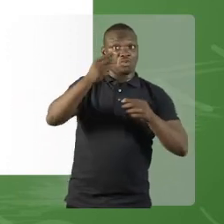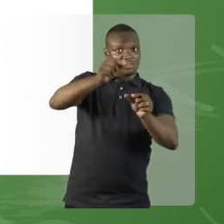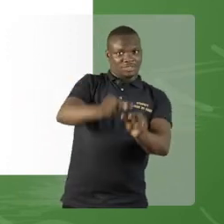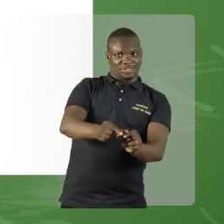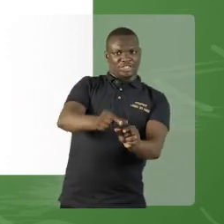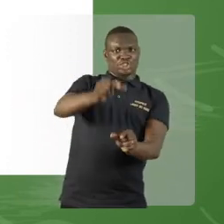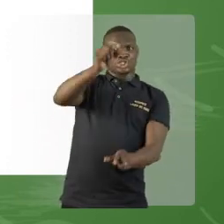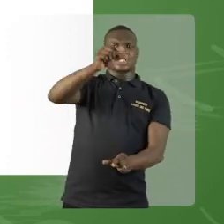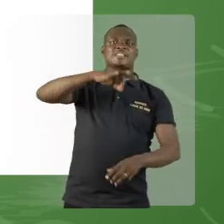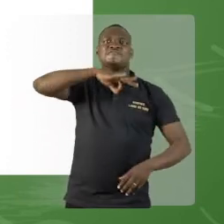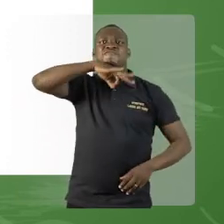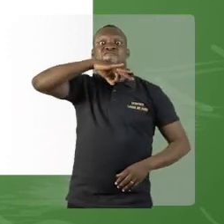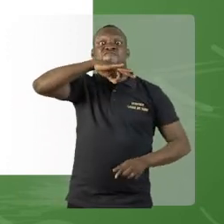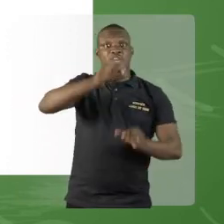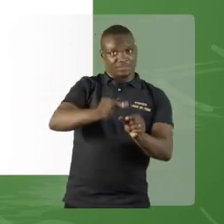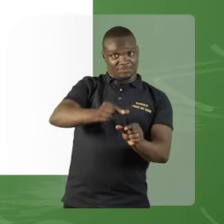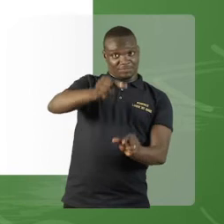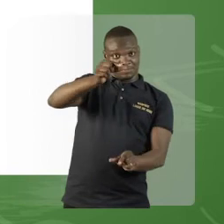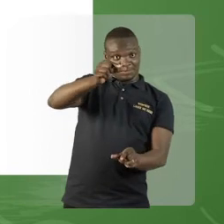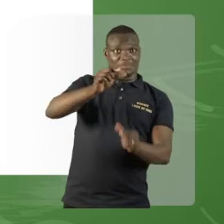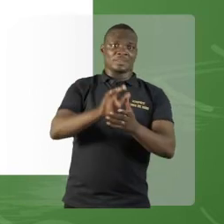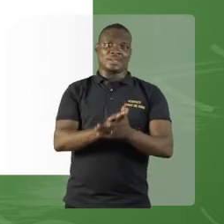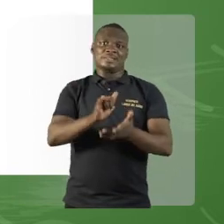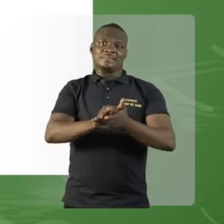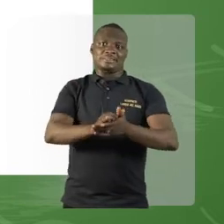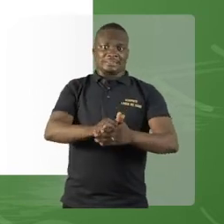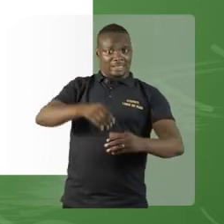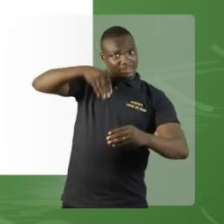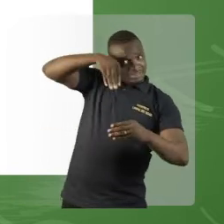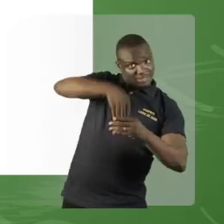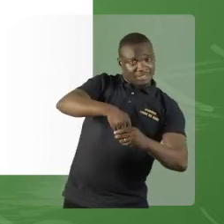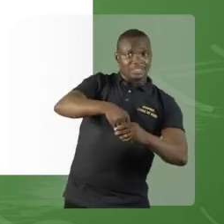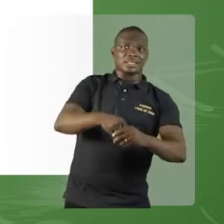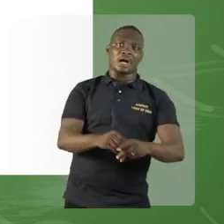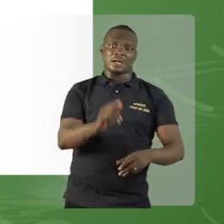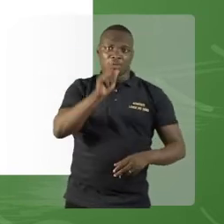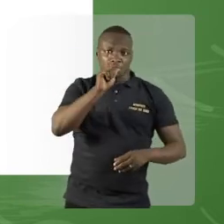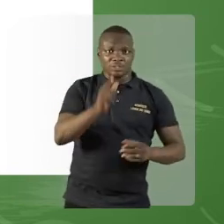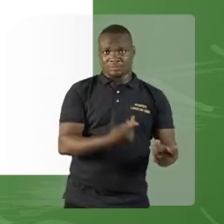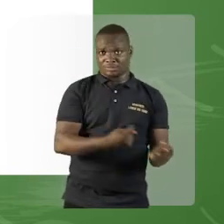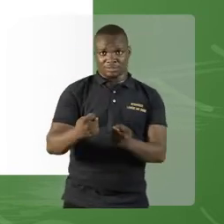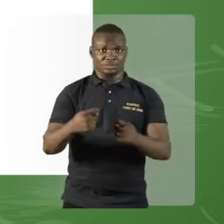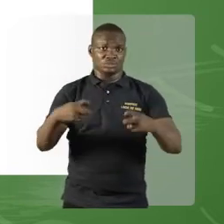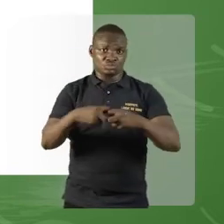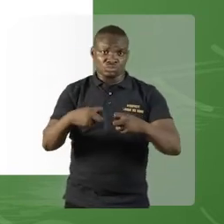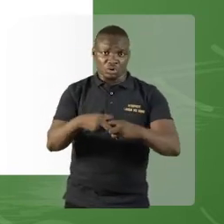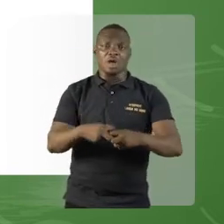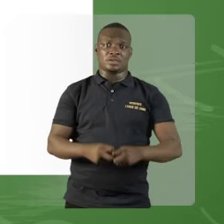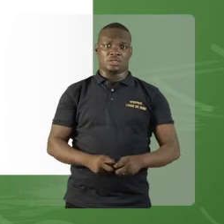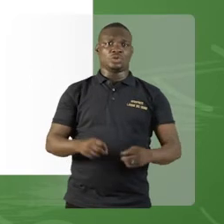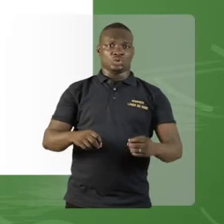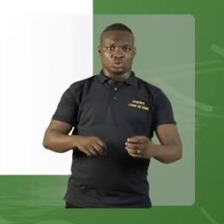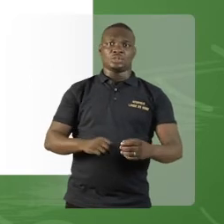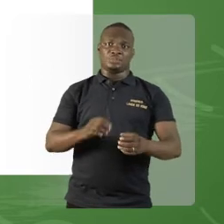tige métallique qui plonge dans une solution conductrice. La tige est directement reliée à